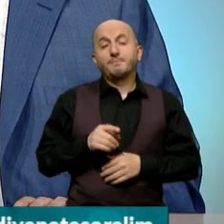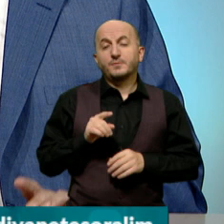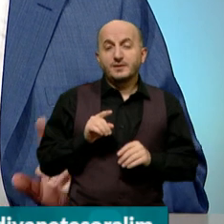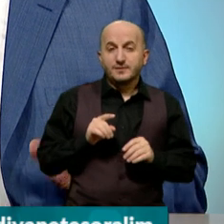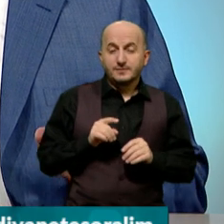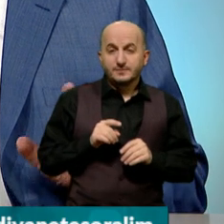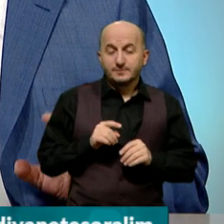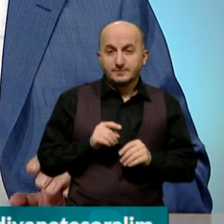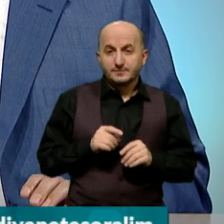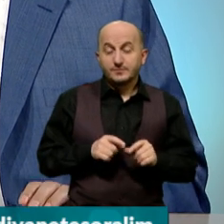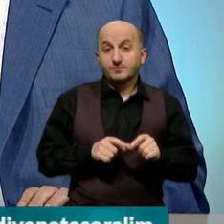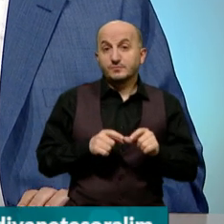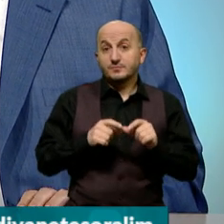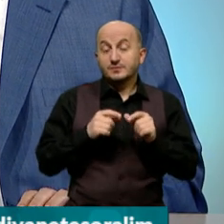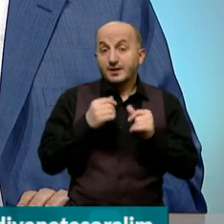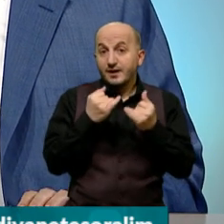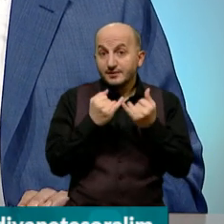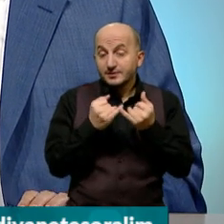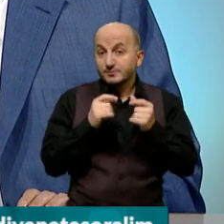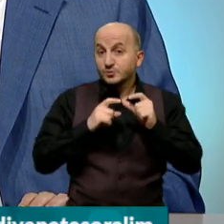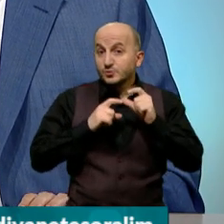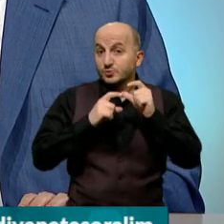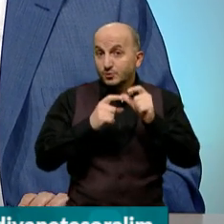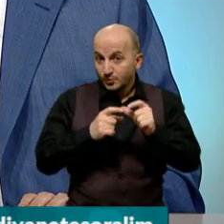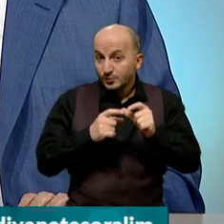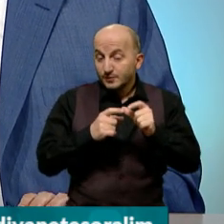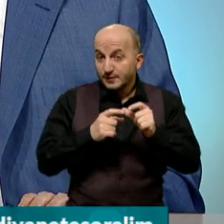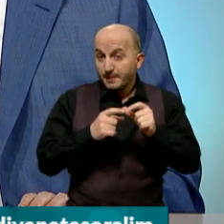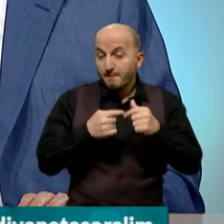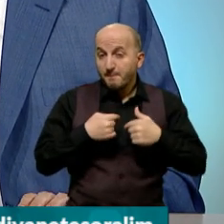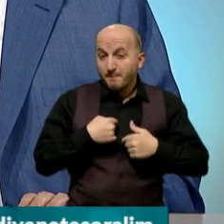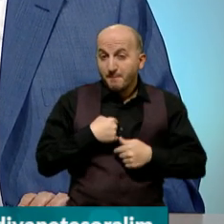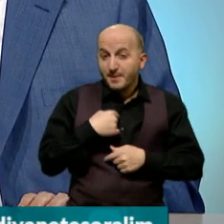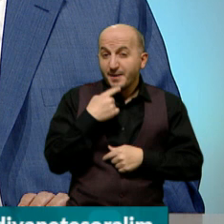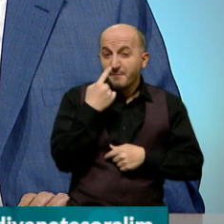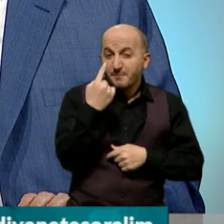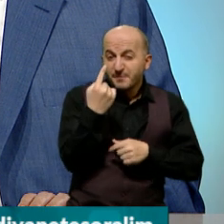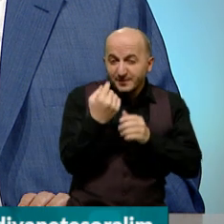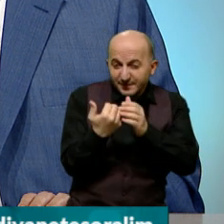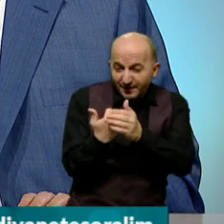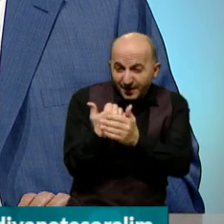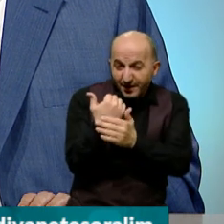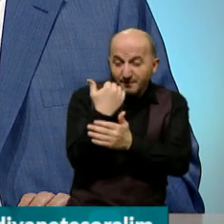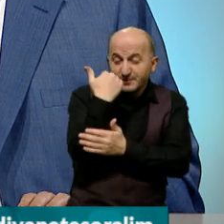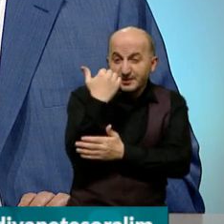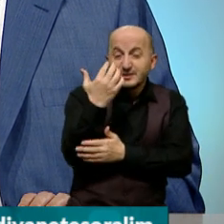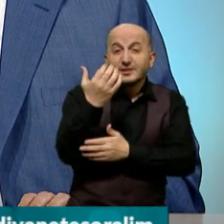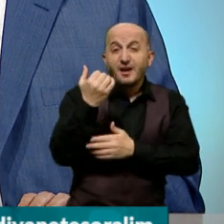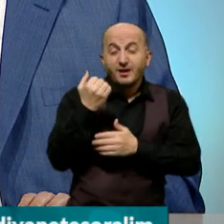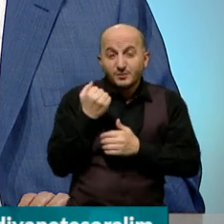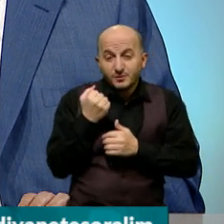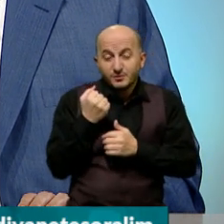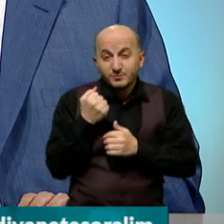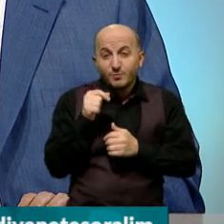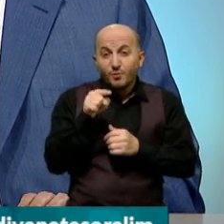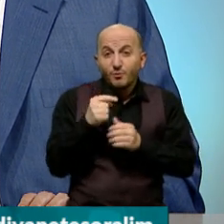şöyle de bu sual anlaşılabilir. Kardeşimiz şunu söylüyorsa, ben bir defa abdest alıyorum, eşim bana abdest aldırıyor.